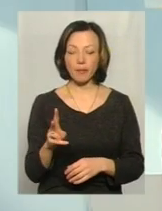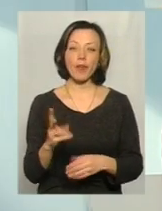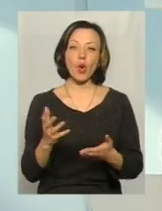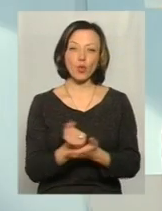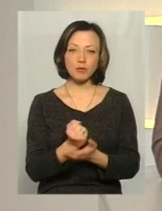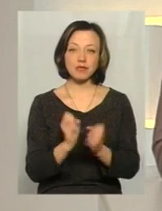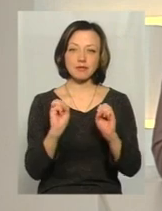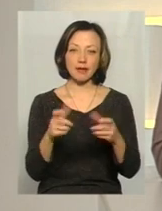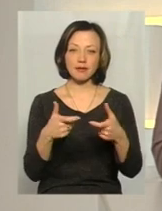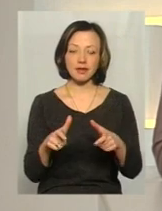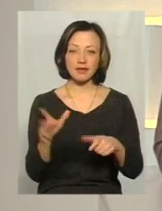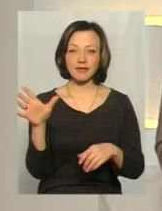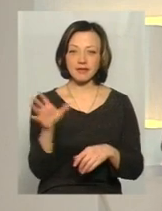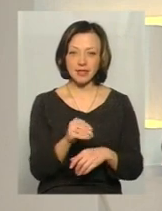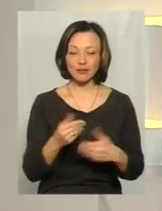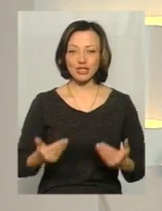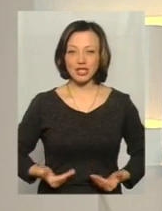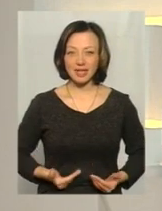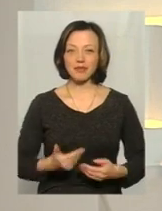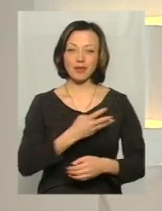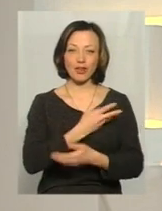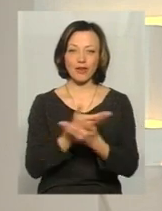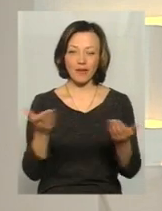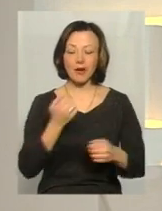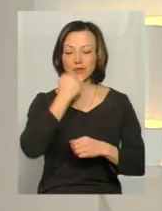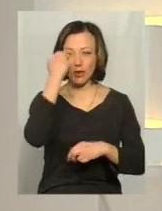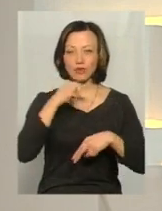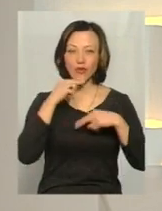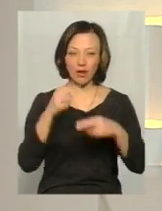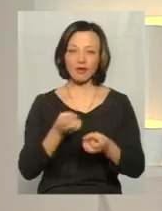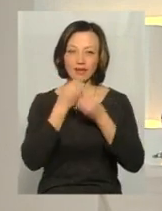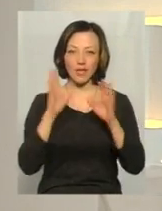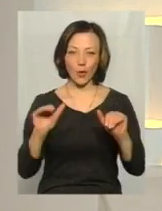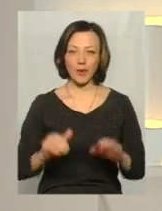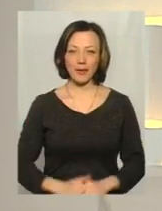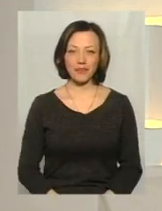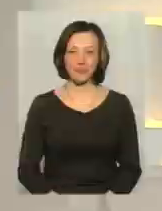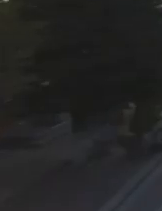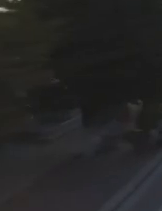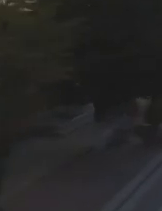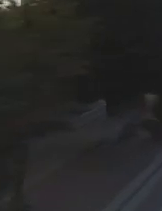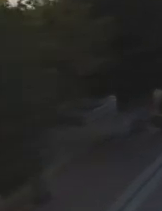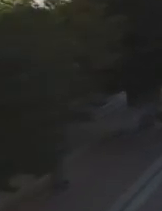Успішно скласти усі іспити у житті зичу всім вам. Дякую за увагу. На все добре. Всього доброго.